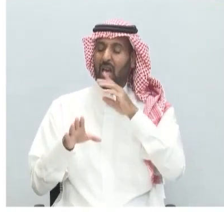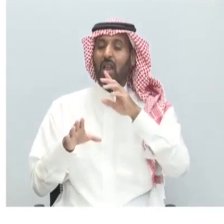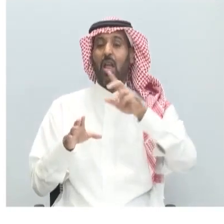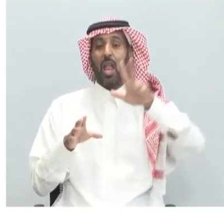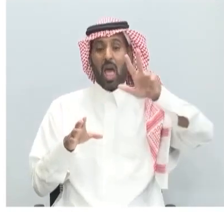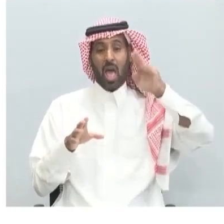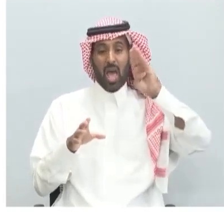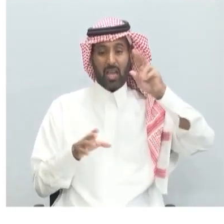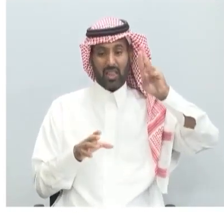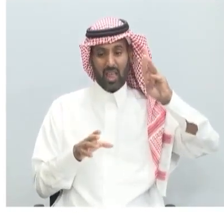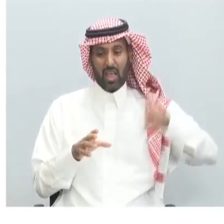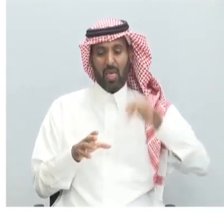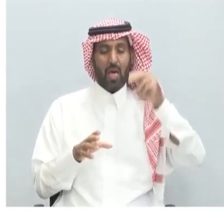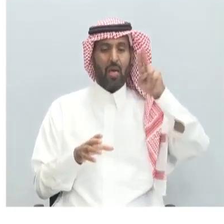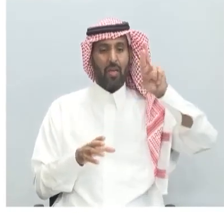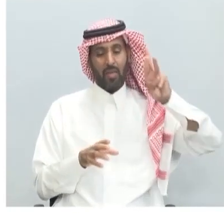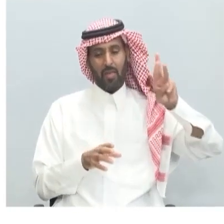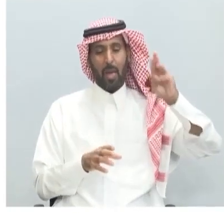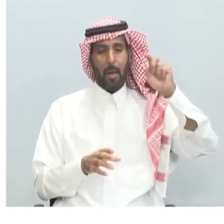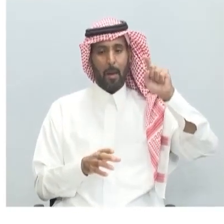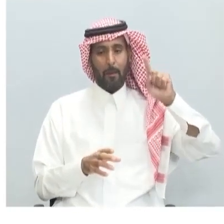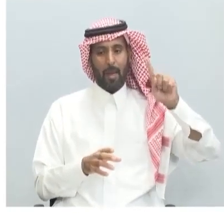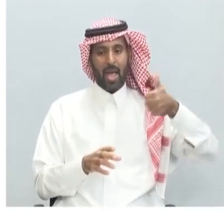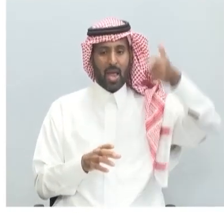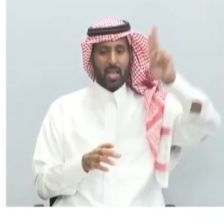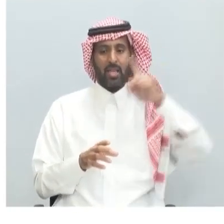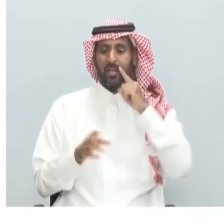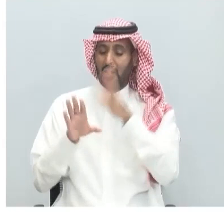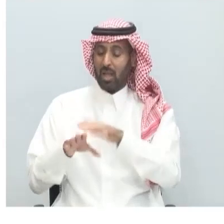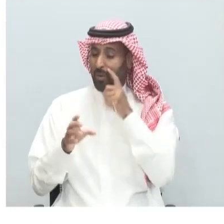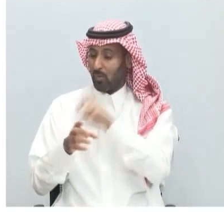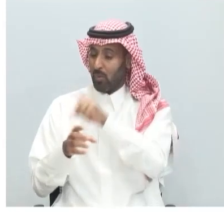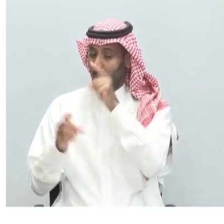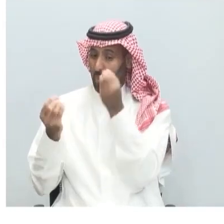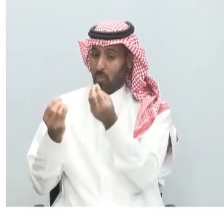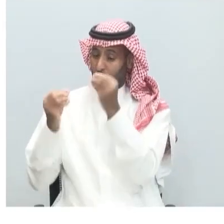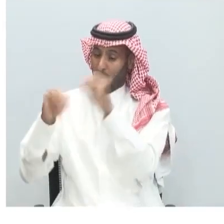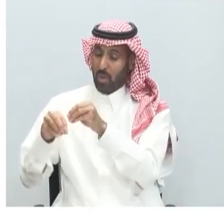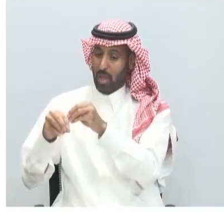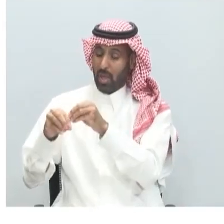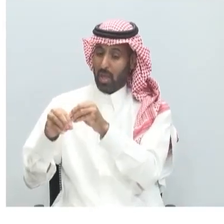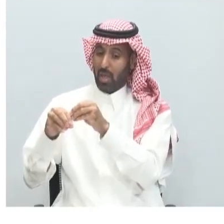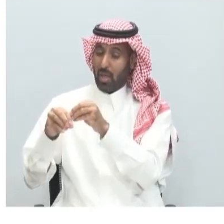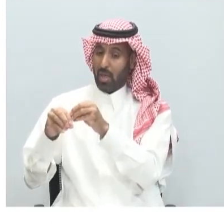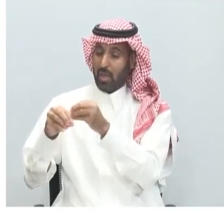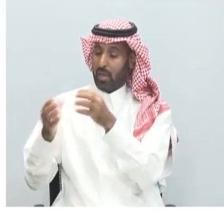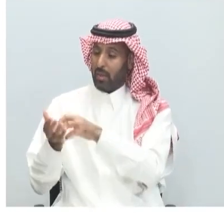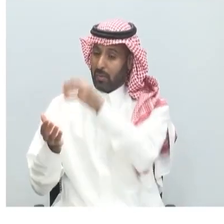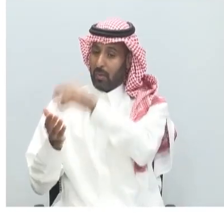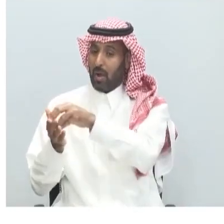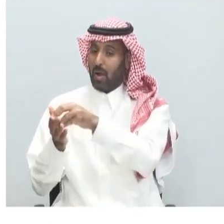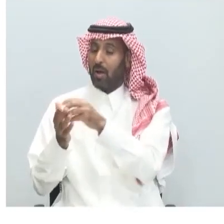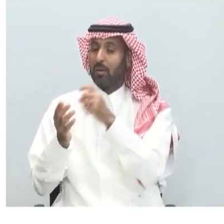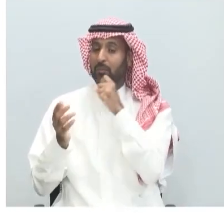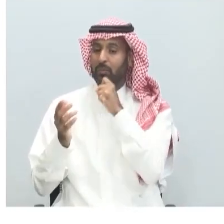بالتوزيع الالكتروني في الحاله المستقره للعنصر كيف نتحكم بذلك نتحكم